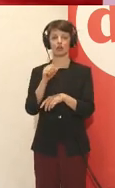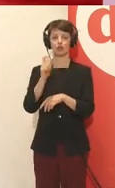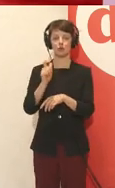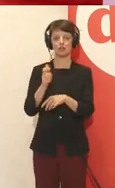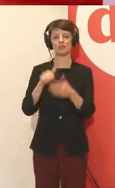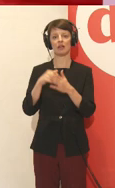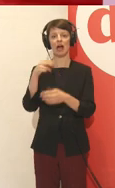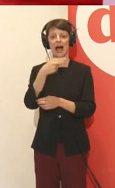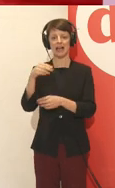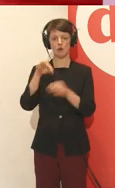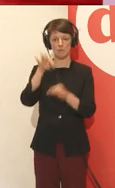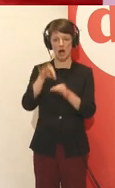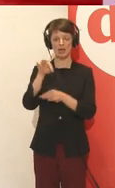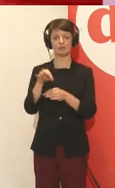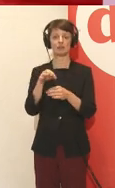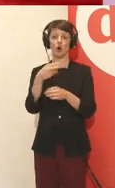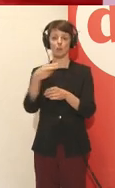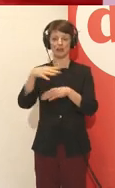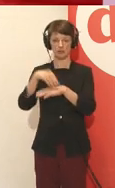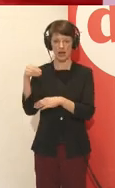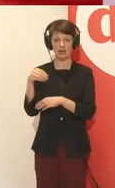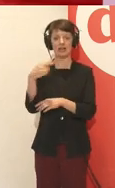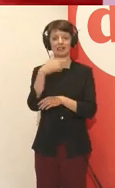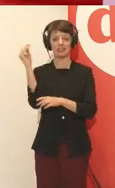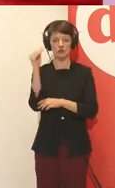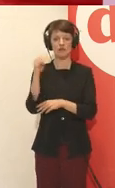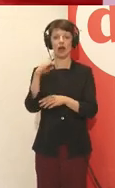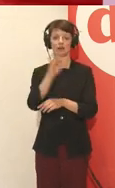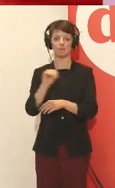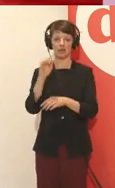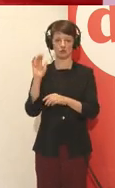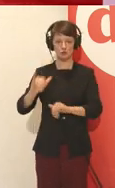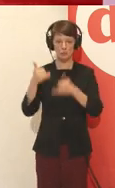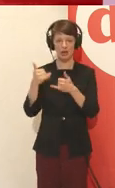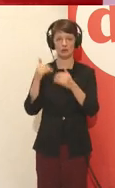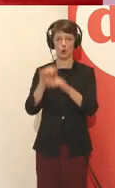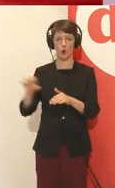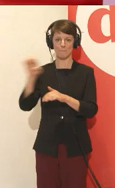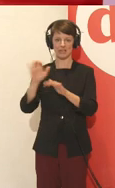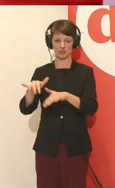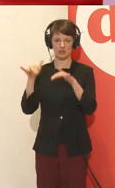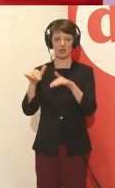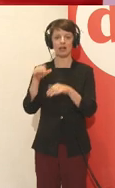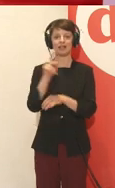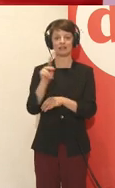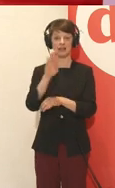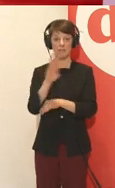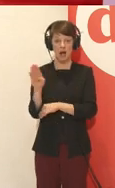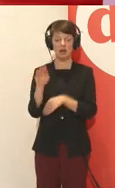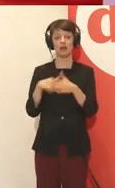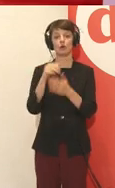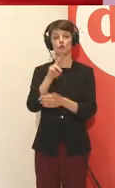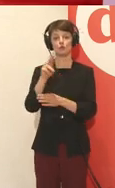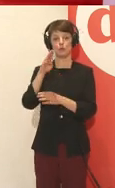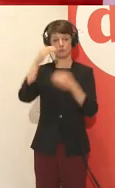und Hubertus Heil sind dabei. Gesine Schwan und Mike Schubert aus dem Europäischen Parlament sind es. Katharina Barley und Udo